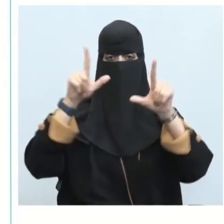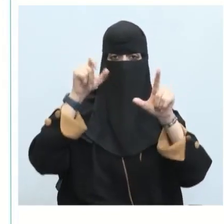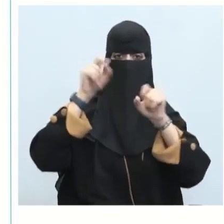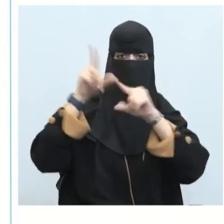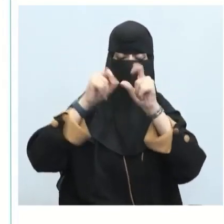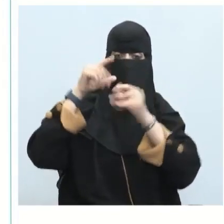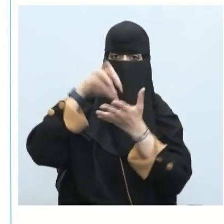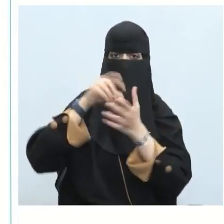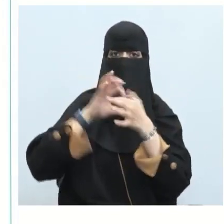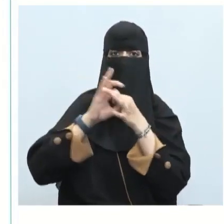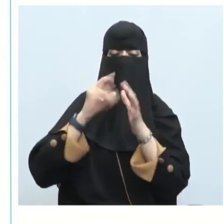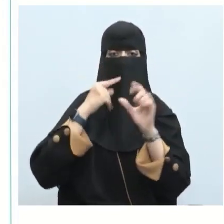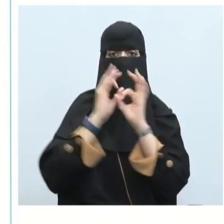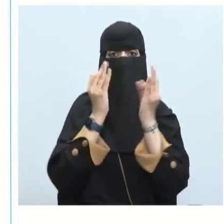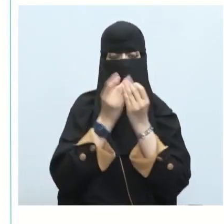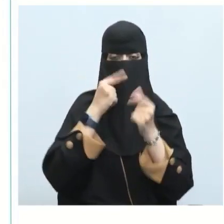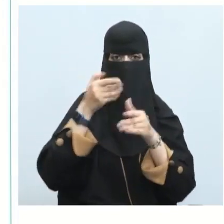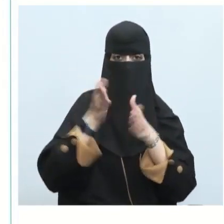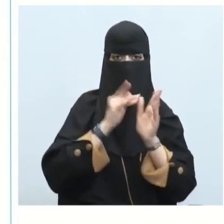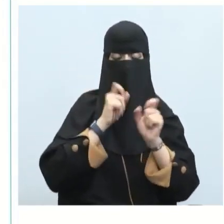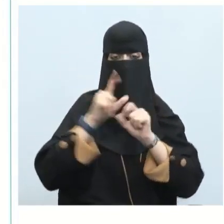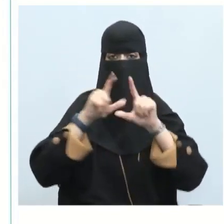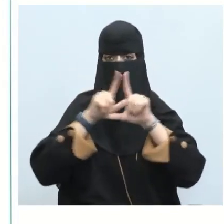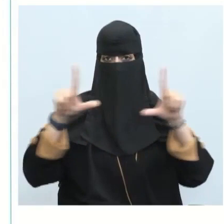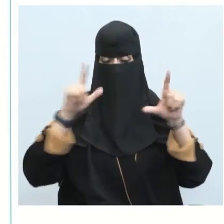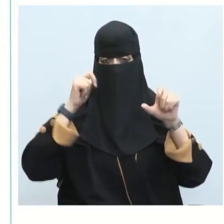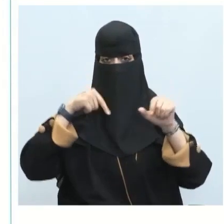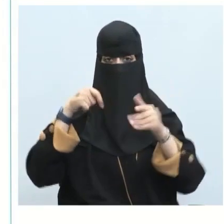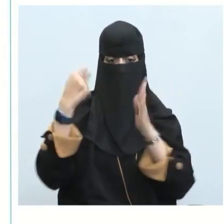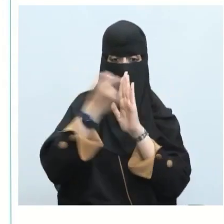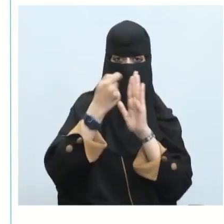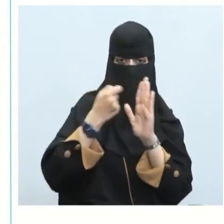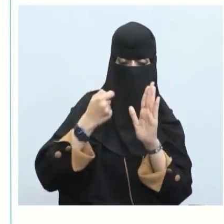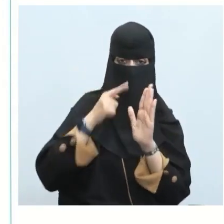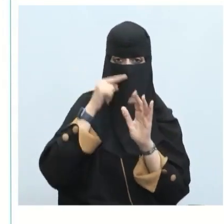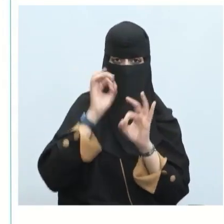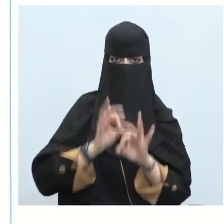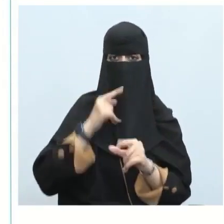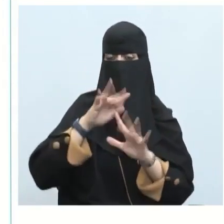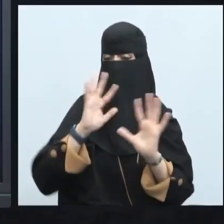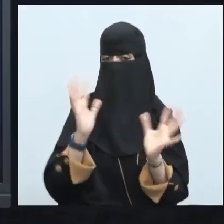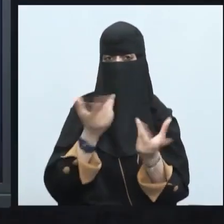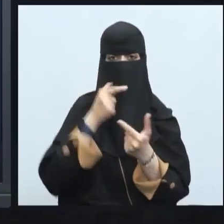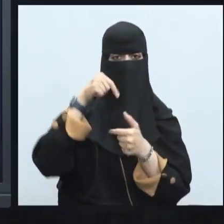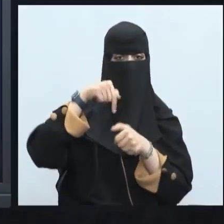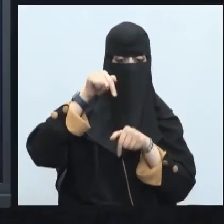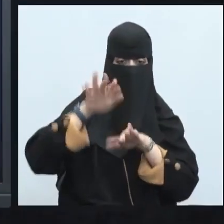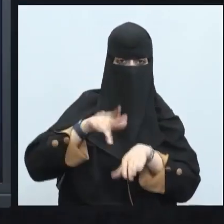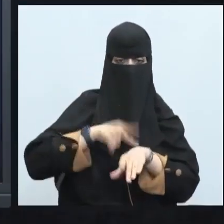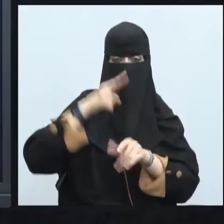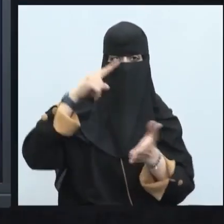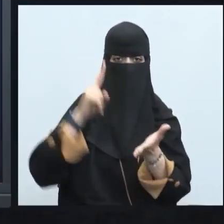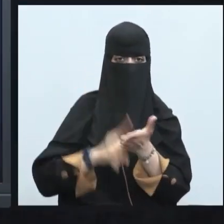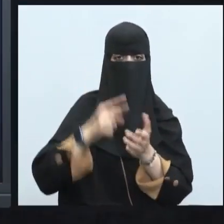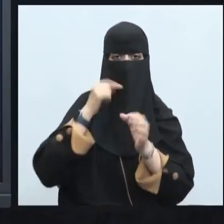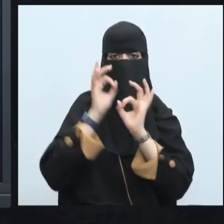وسائل التواصل الاجتماعي او المنتديات او المدونات اذا كل شركه في وقتنا الحالي